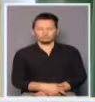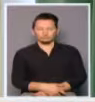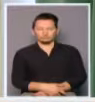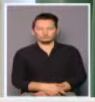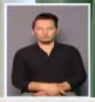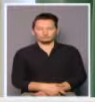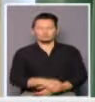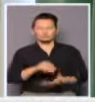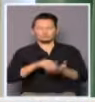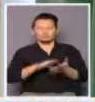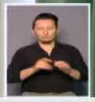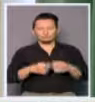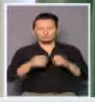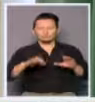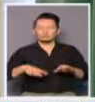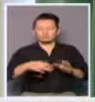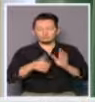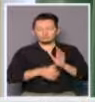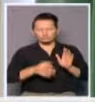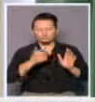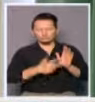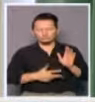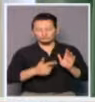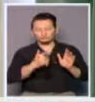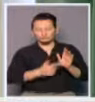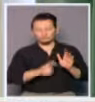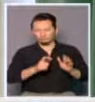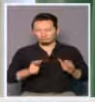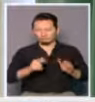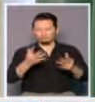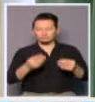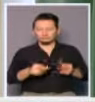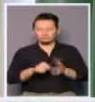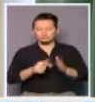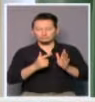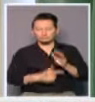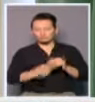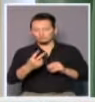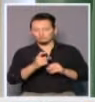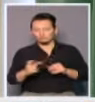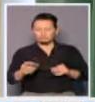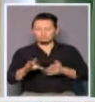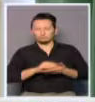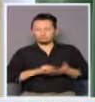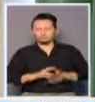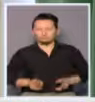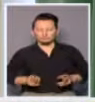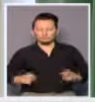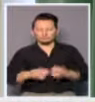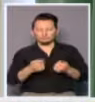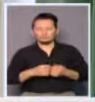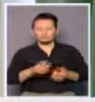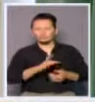На учете в службе пробации состоят 670 человек. Из них в текущем году 72 лицами были повторно совершены